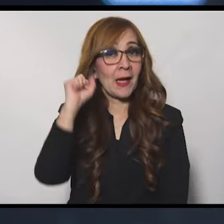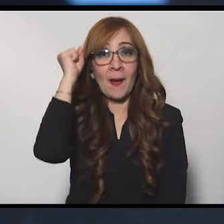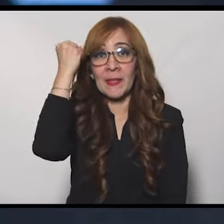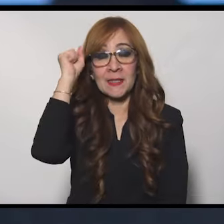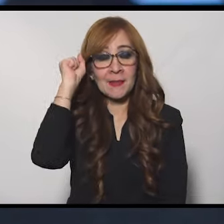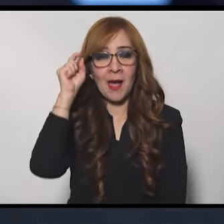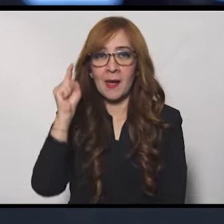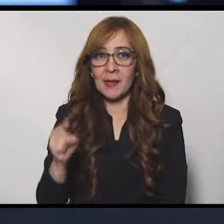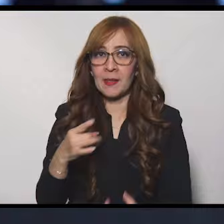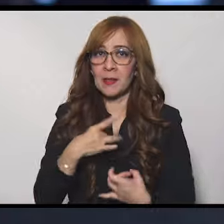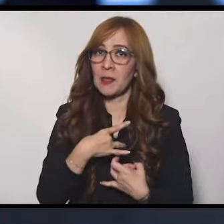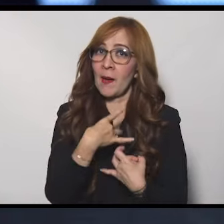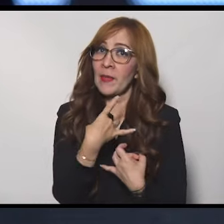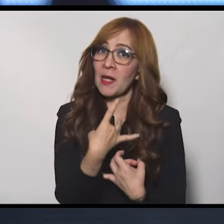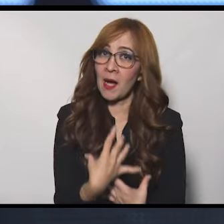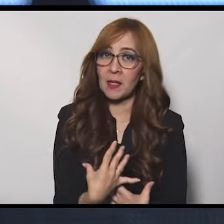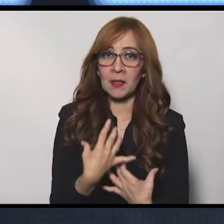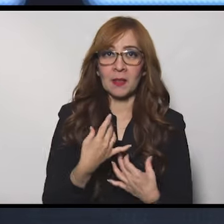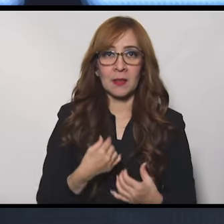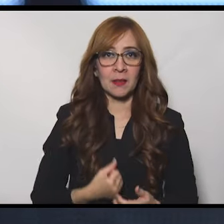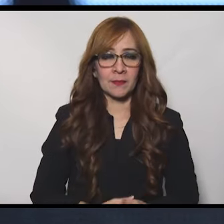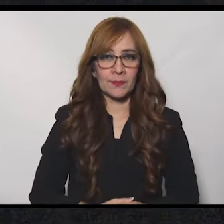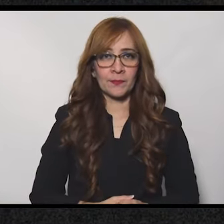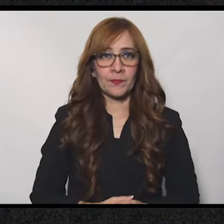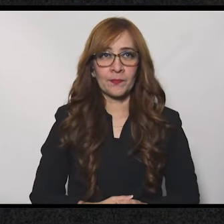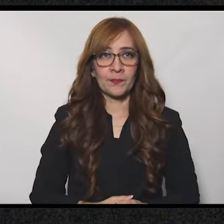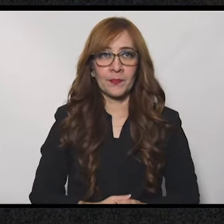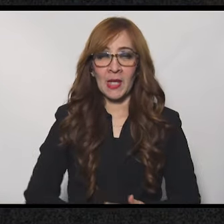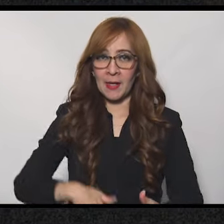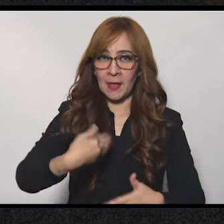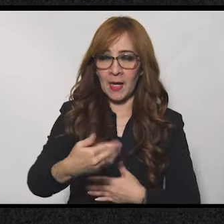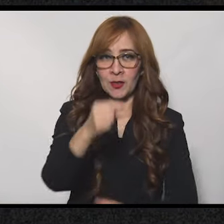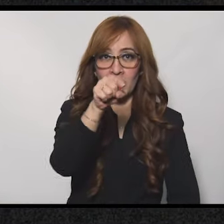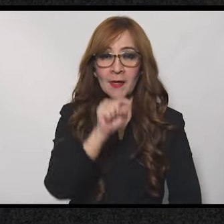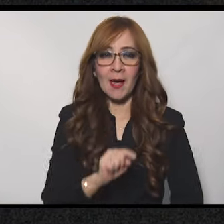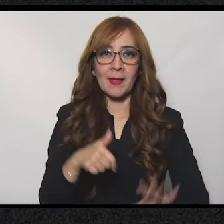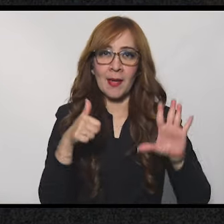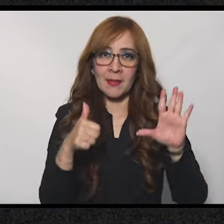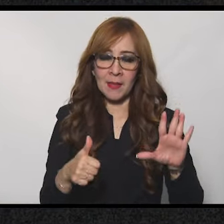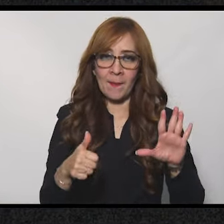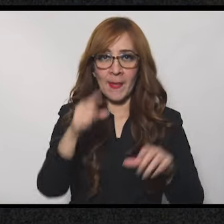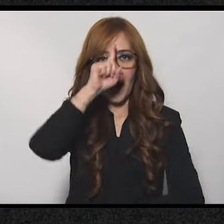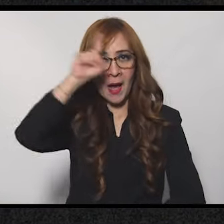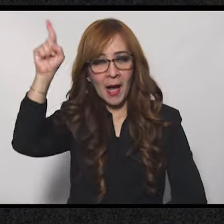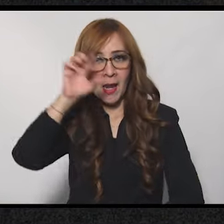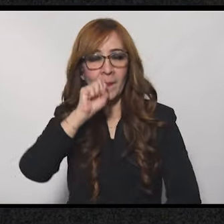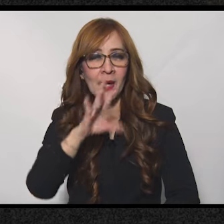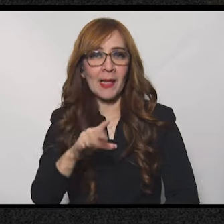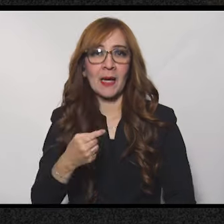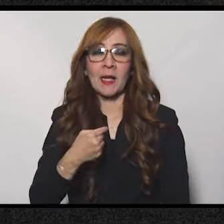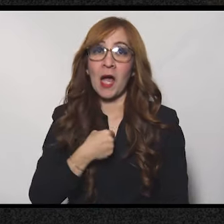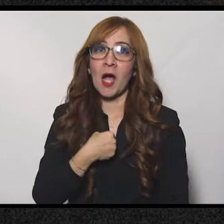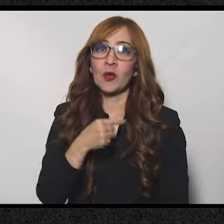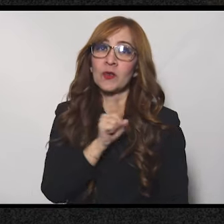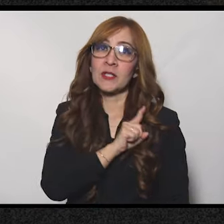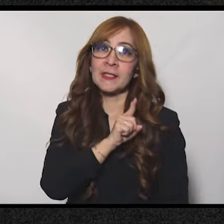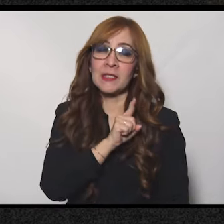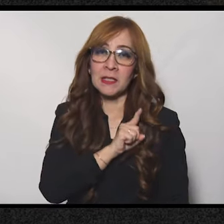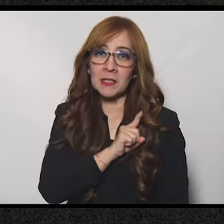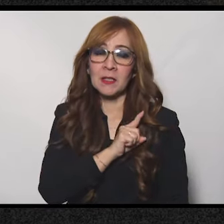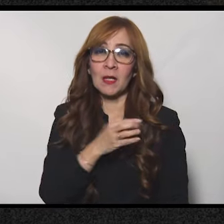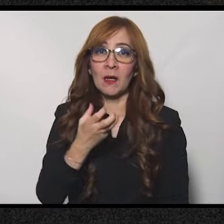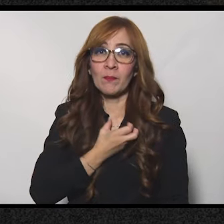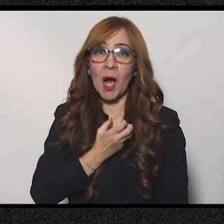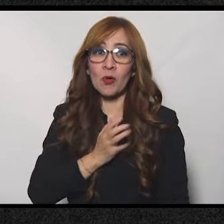ini yang menarik. Lanjutan daripada ayat 6, Allah mengatakan, aku sendiri